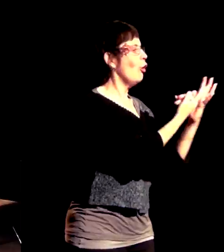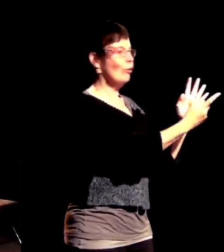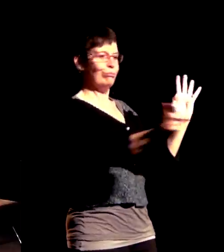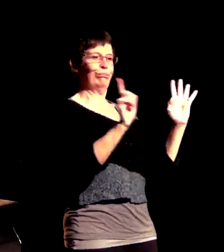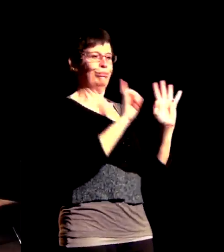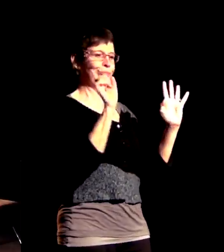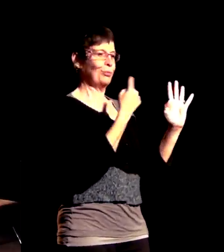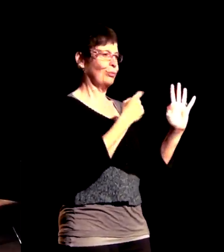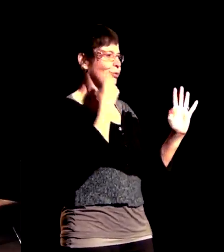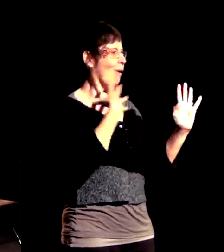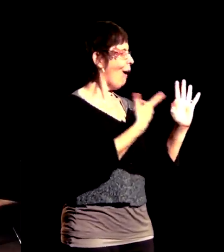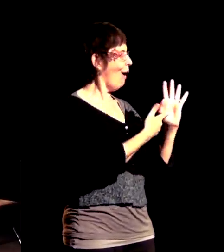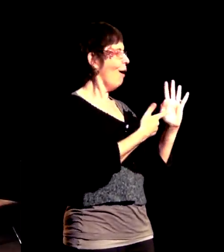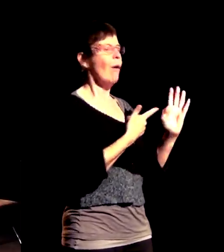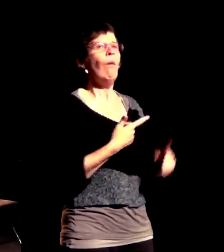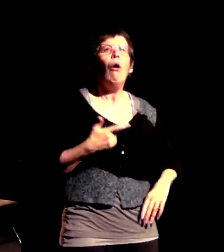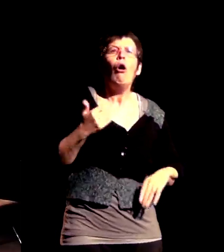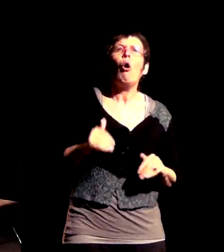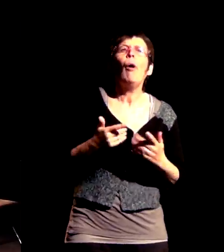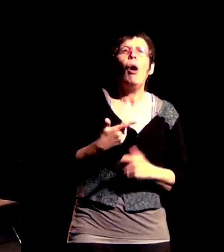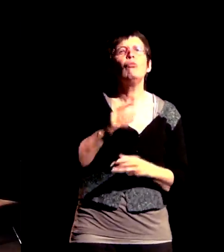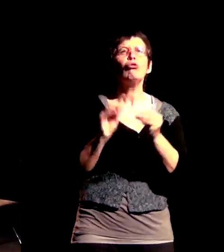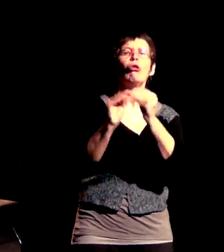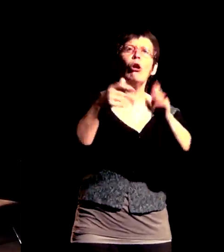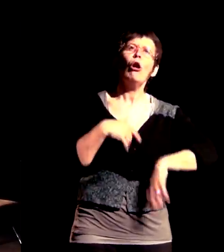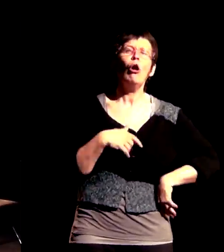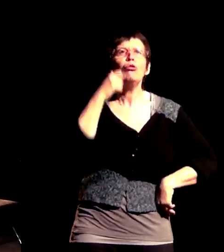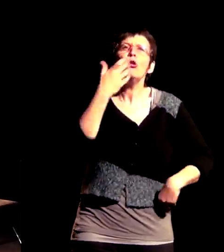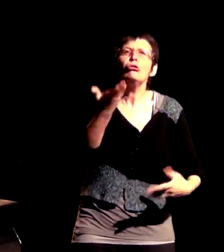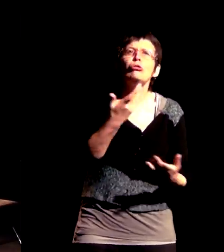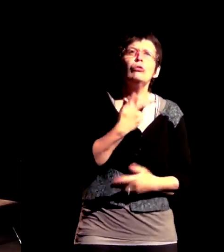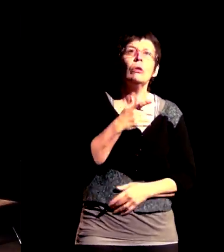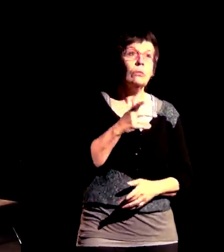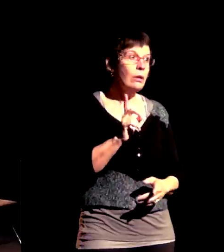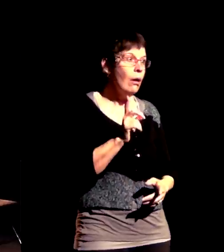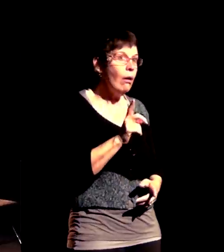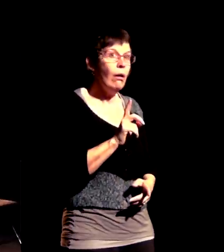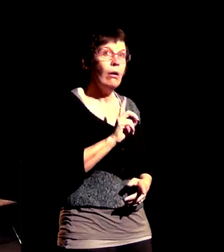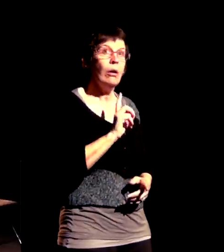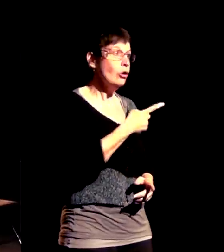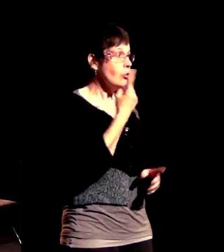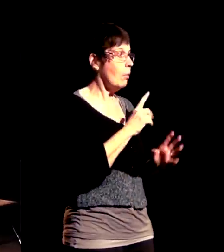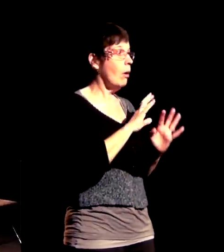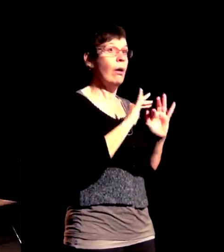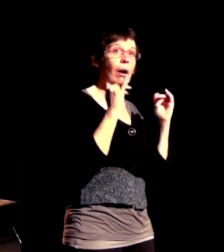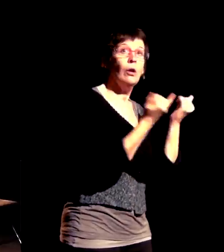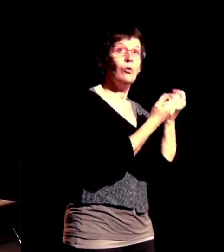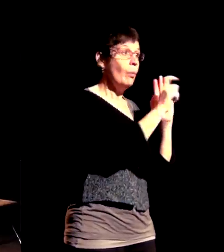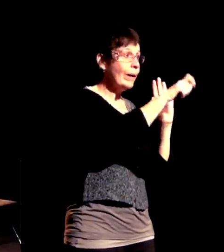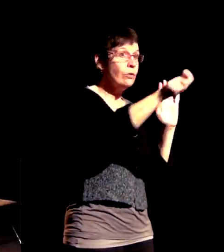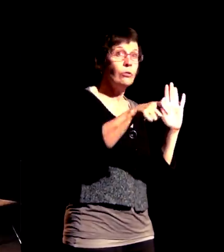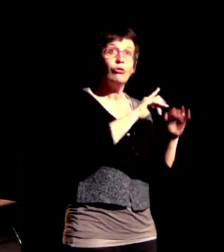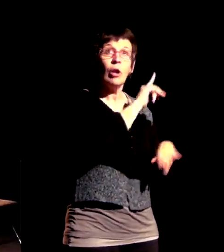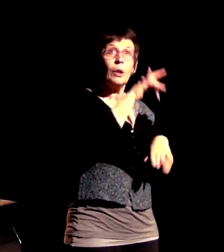C'est raciste. Qu'est-ce que c'est que ce truc ?» Ben, en fait, non. On n'était que des gens qui ne sommes pas victimes du racisme et on est perçus comme blancs.